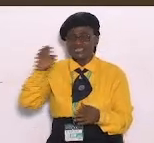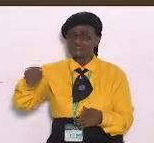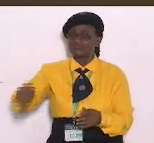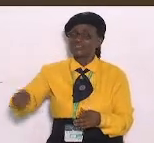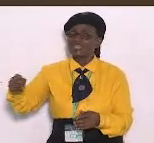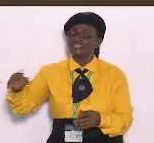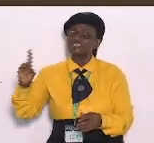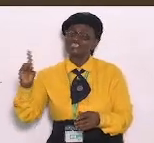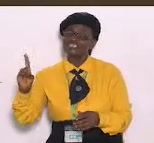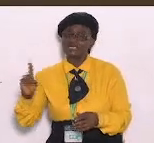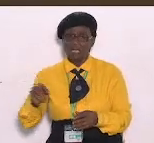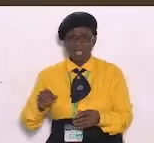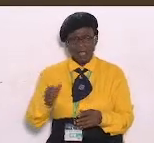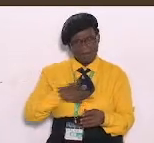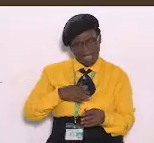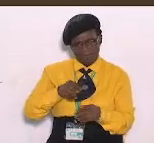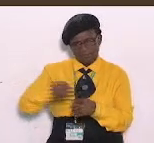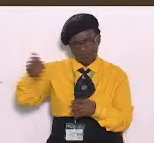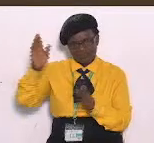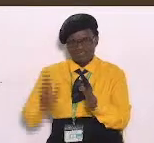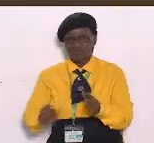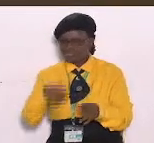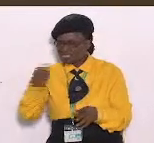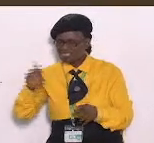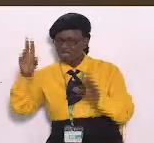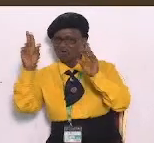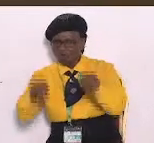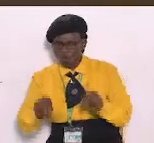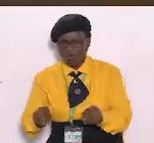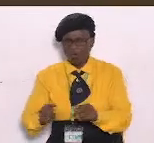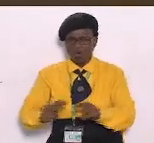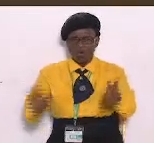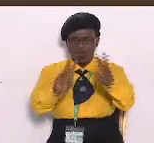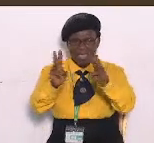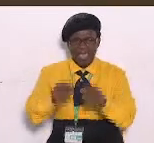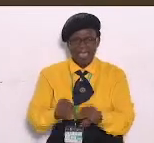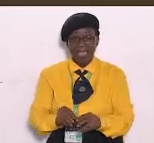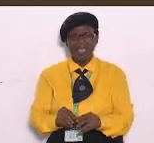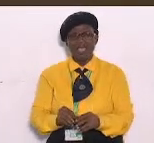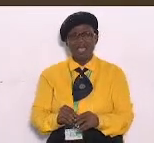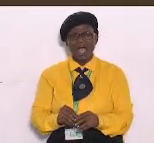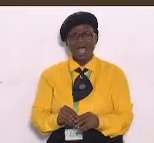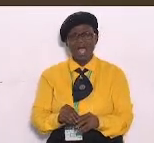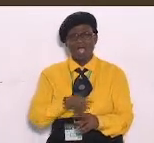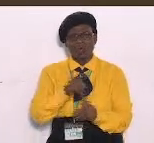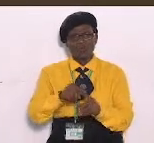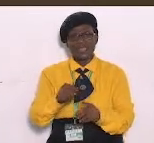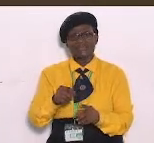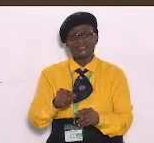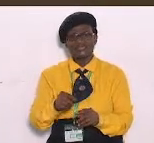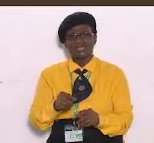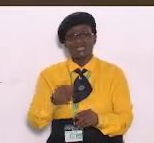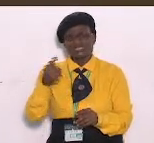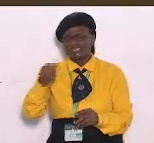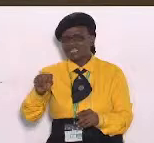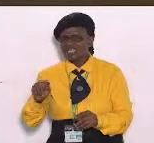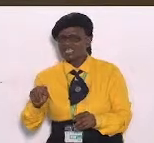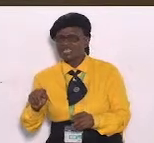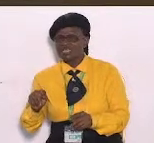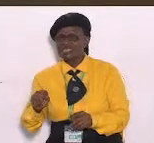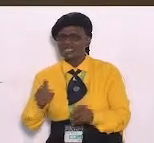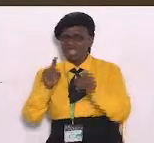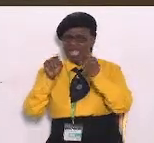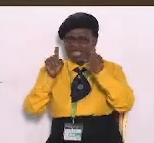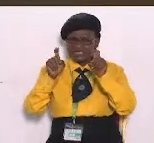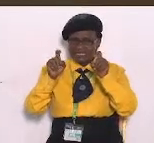et que ah ce ce type a déjà eu son PhD et mon professur a